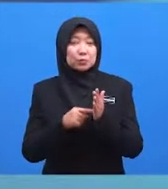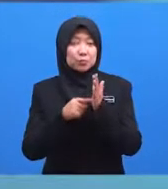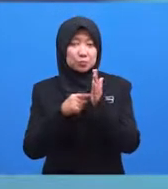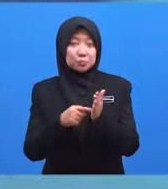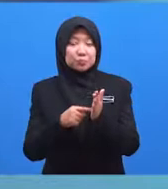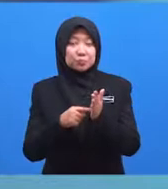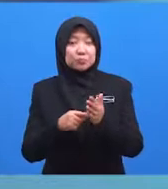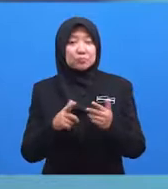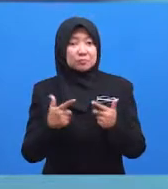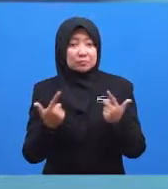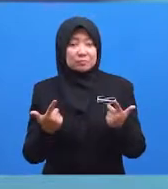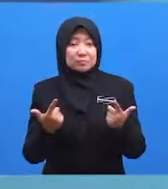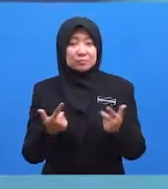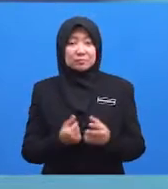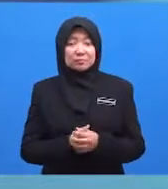ditunjukkan adalah